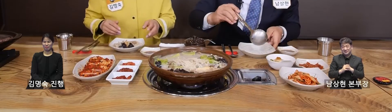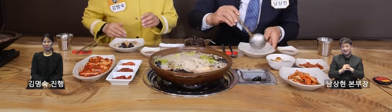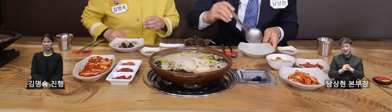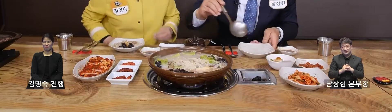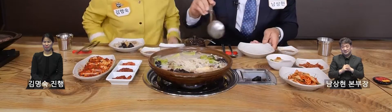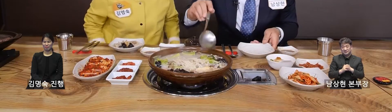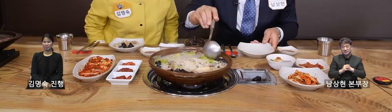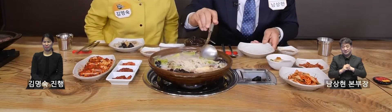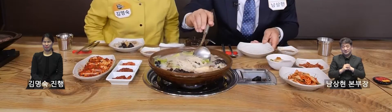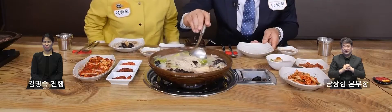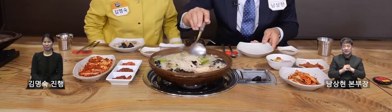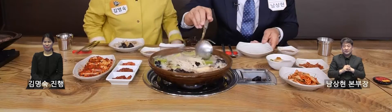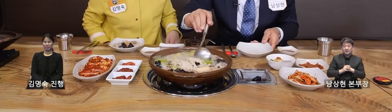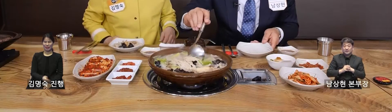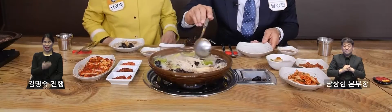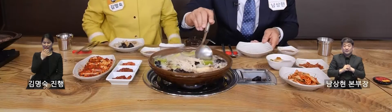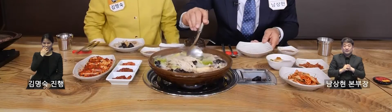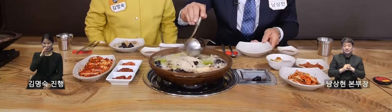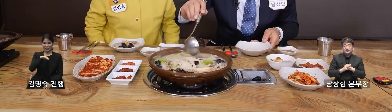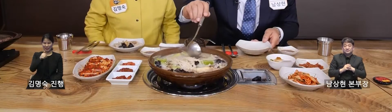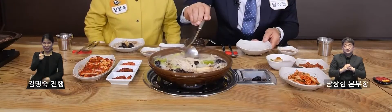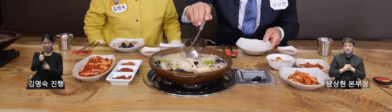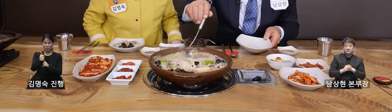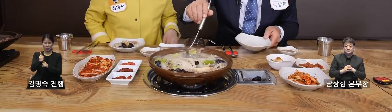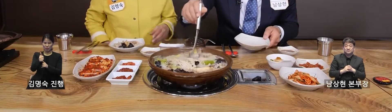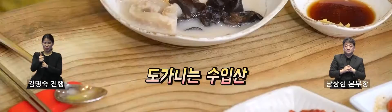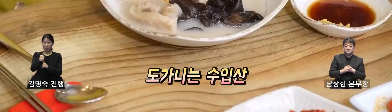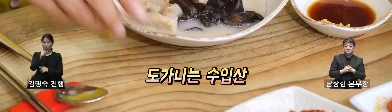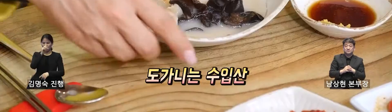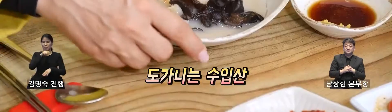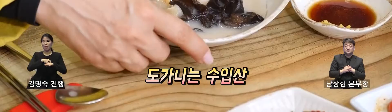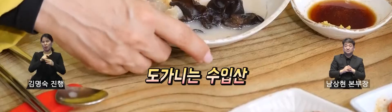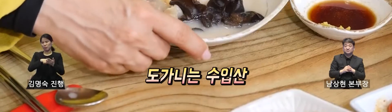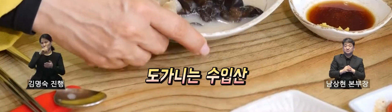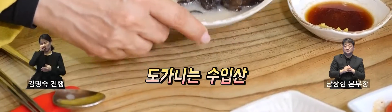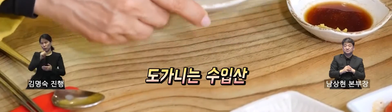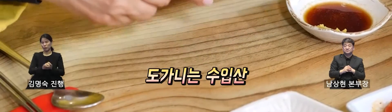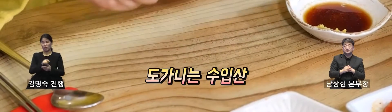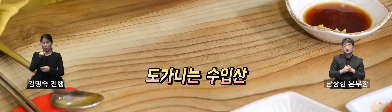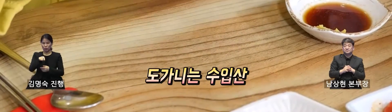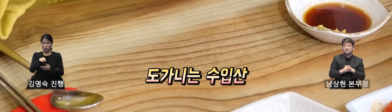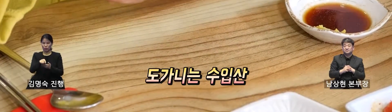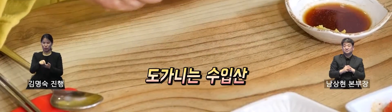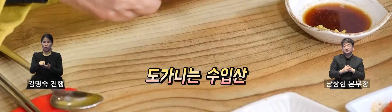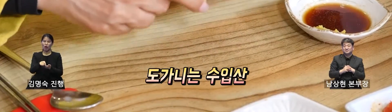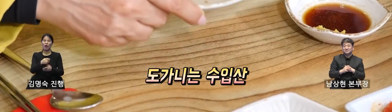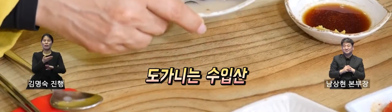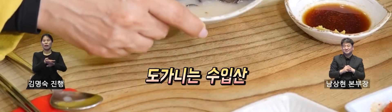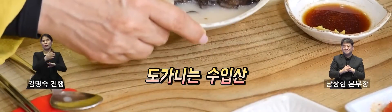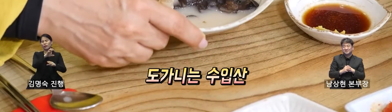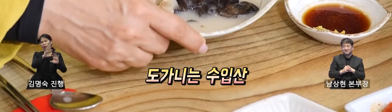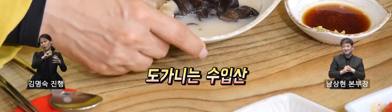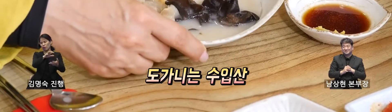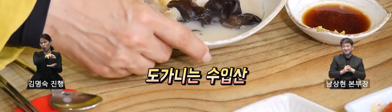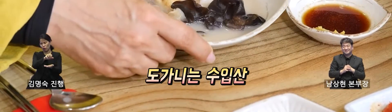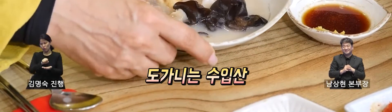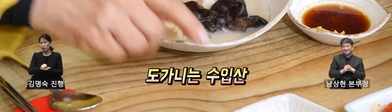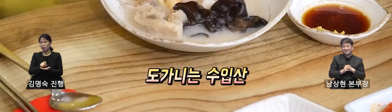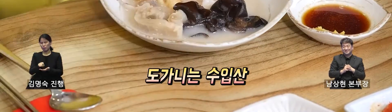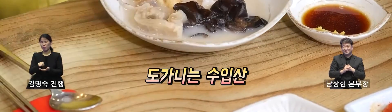네, 네, 우리 사장님이 네. 참 양심적이신 것이 네. 요것은 수입이래요. 도가니는 수입.